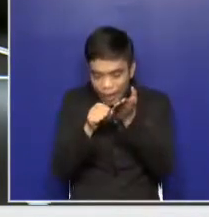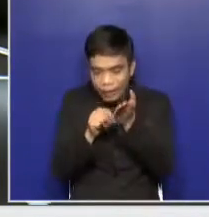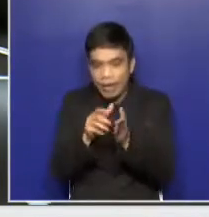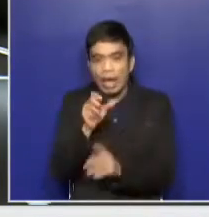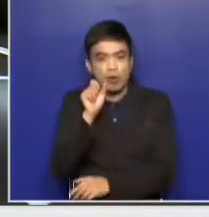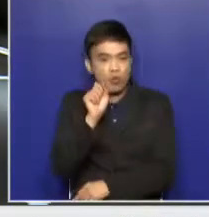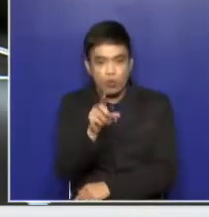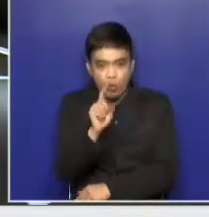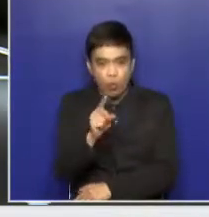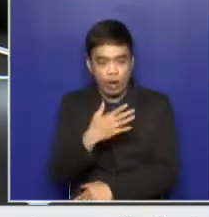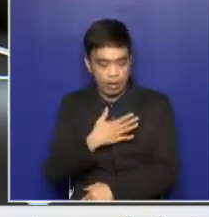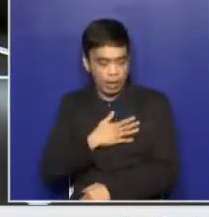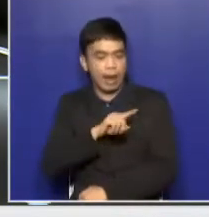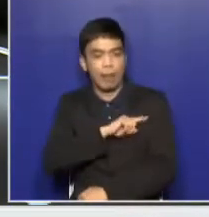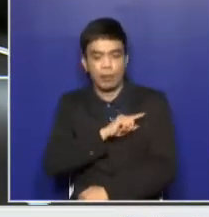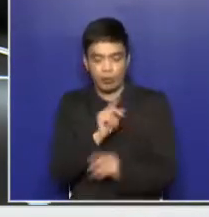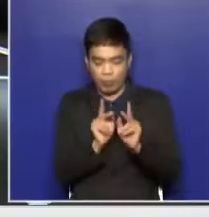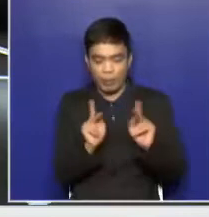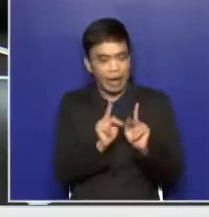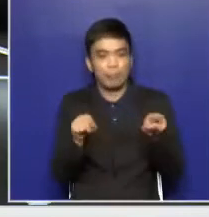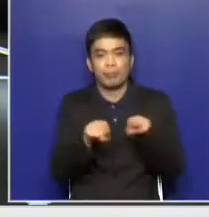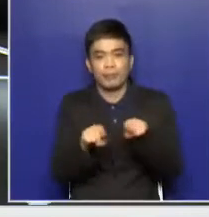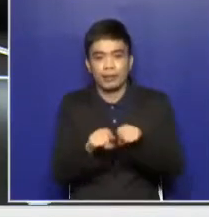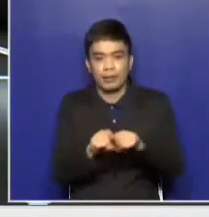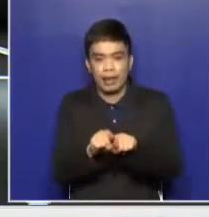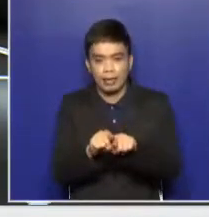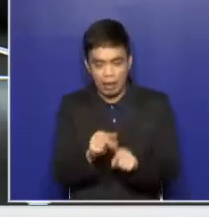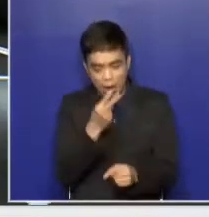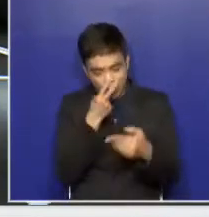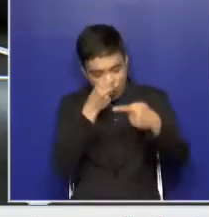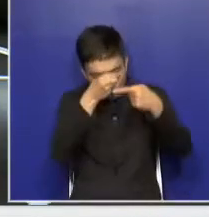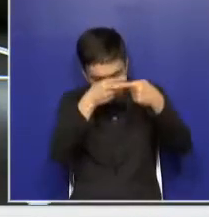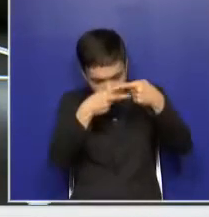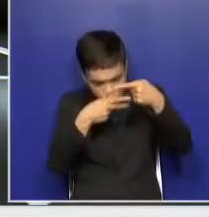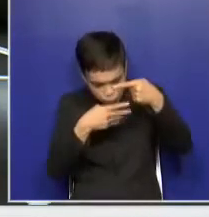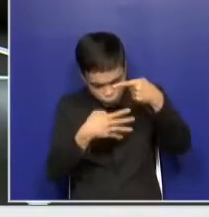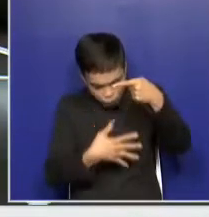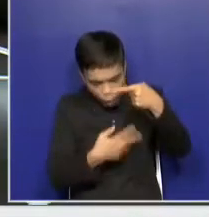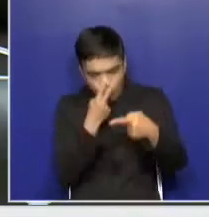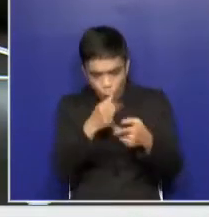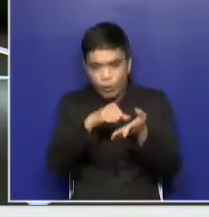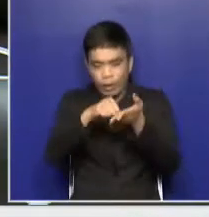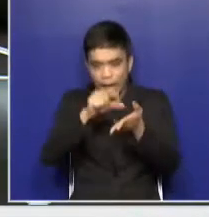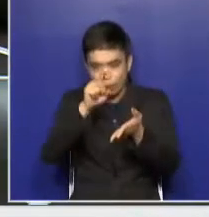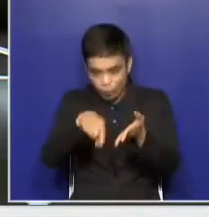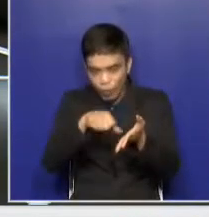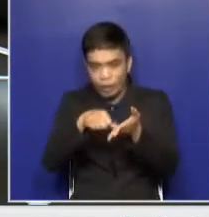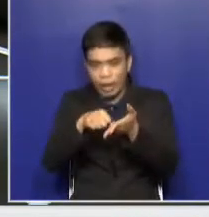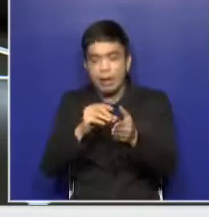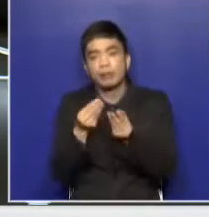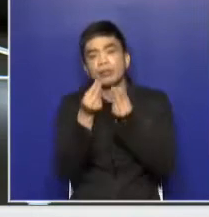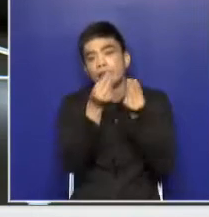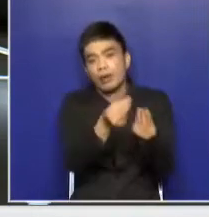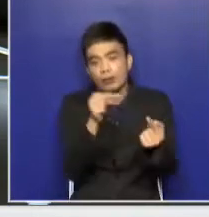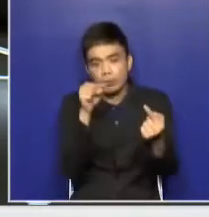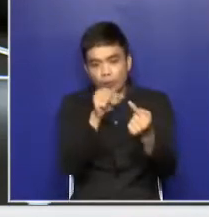วยเพราะมันมีหลายข้อครับที่ต้องมีการแก้ไขเพิ่มเติมเพื่อให้คณะกรรมการกสทช.นี้นะครับ